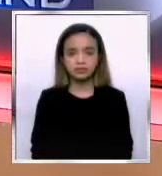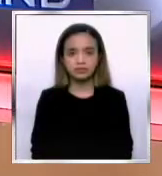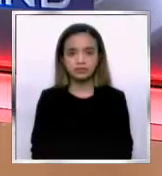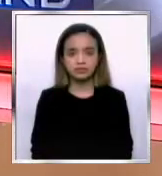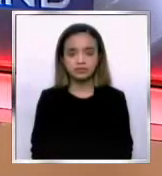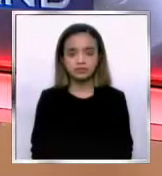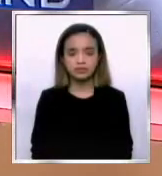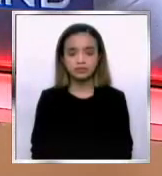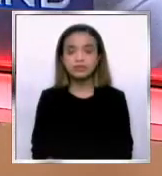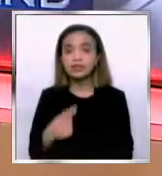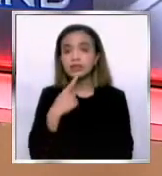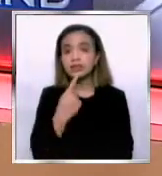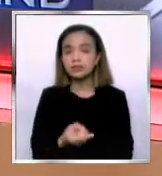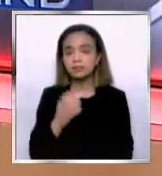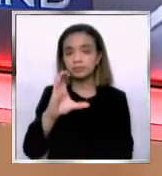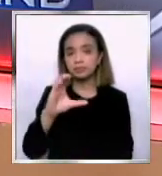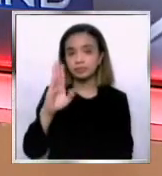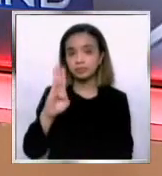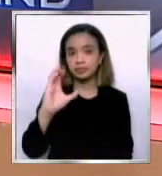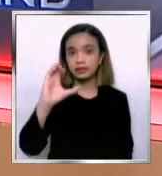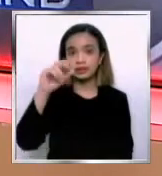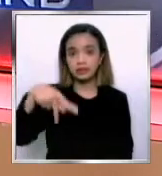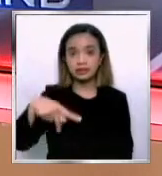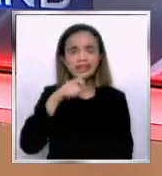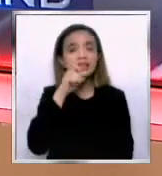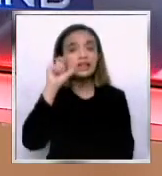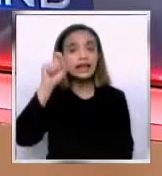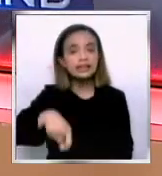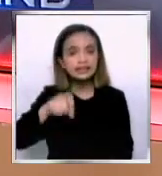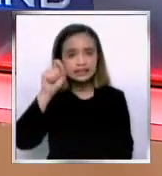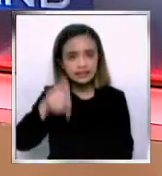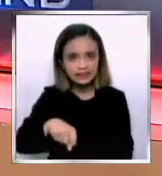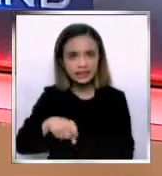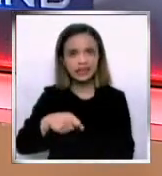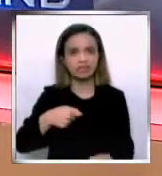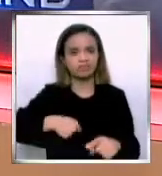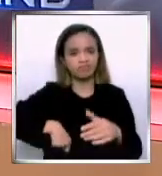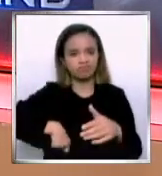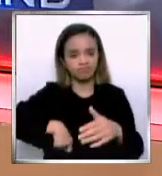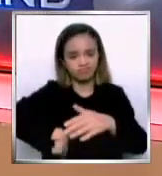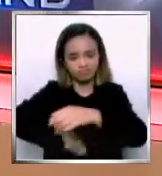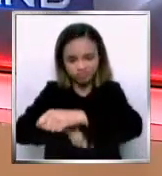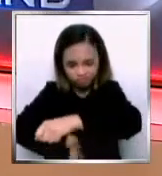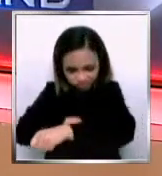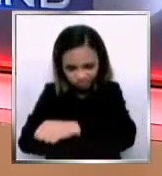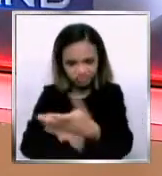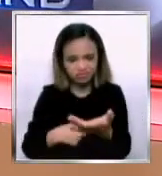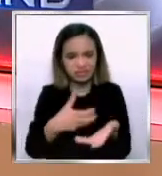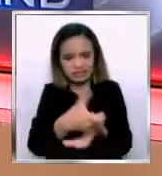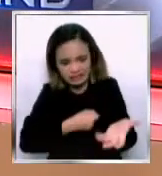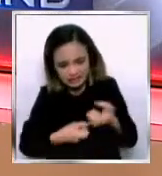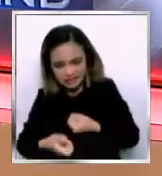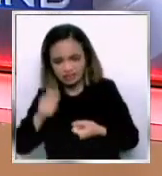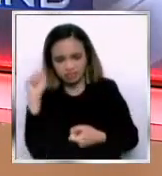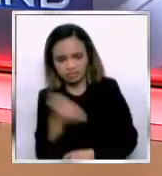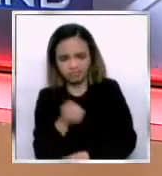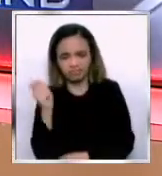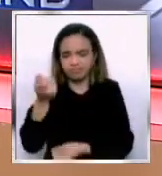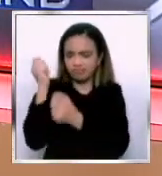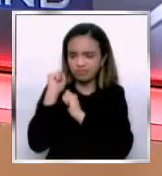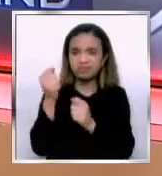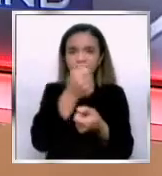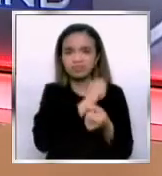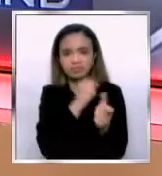Sinabi naman ng CBCP na hindi kailangang umabot sa paninipa, pangangaladkad, paglalatigo ng sarili o pagpapako sa